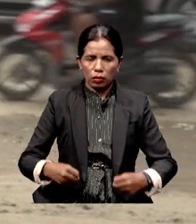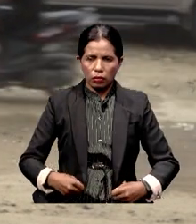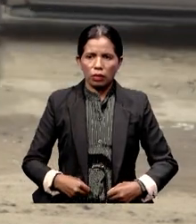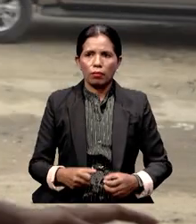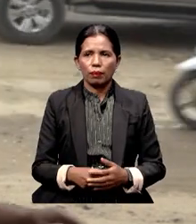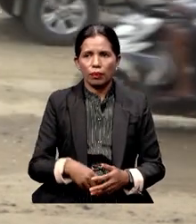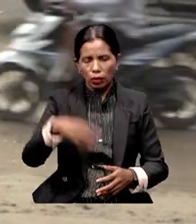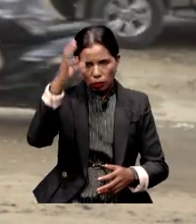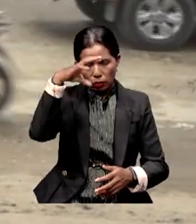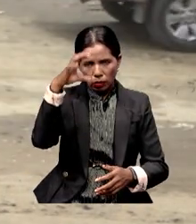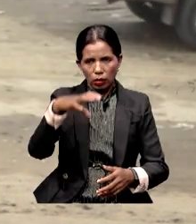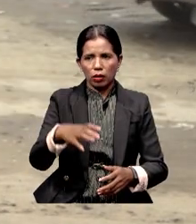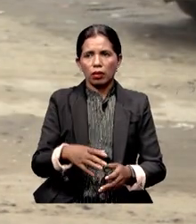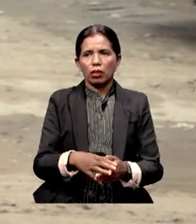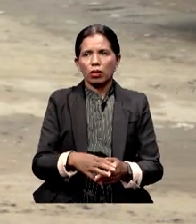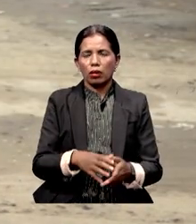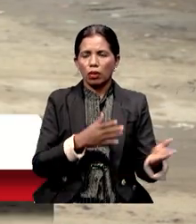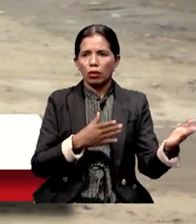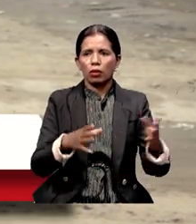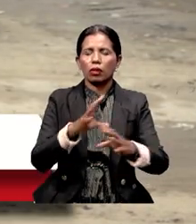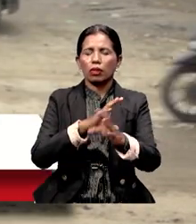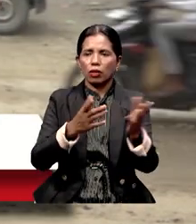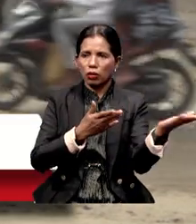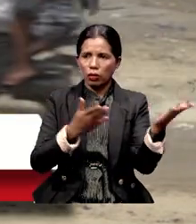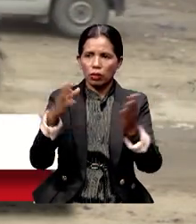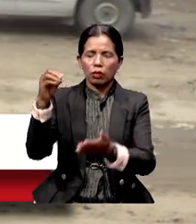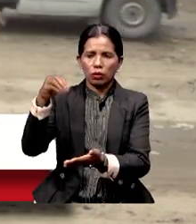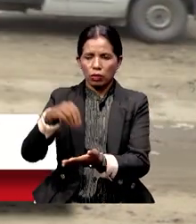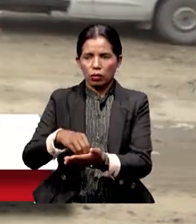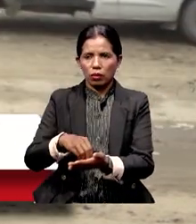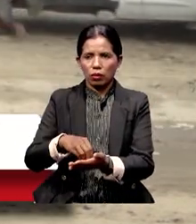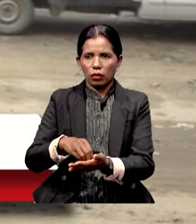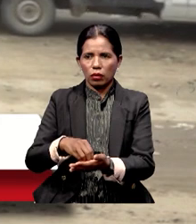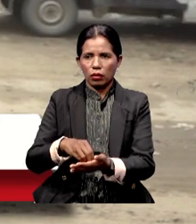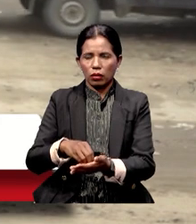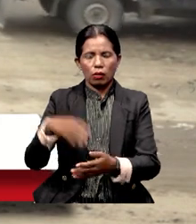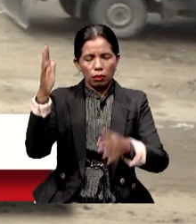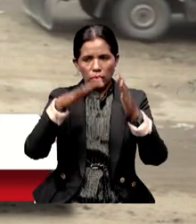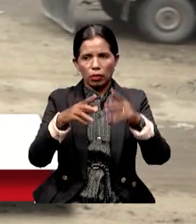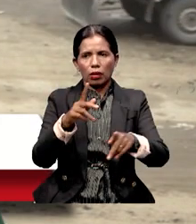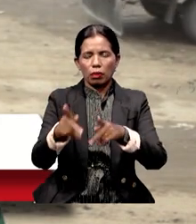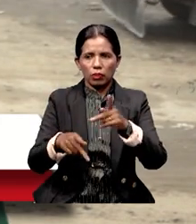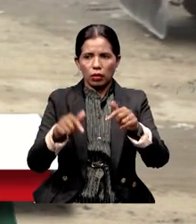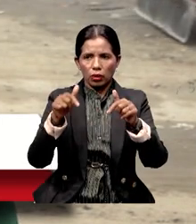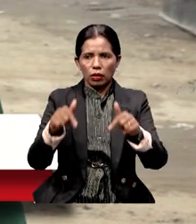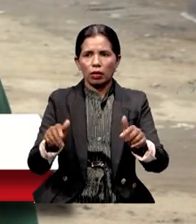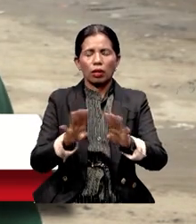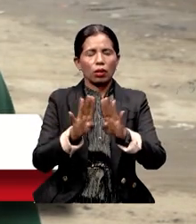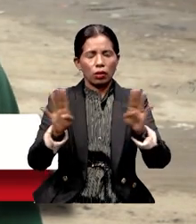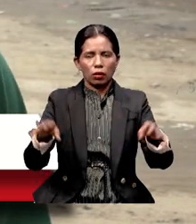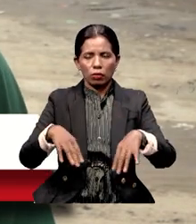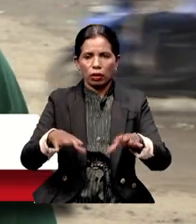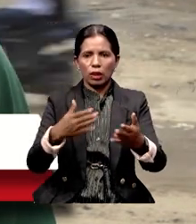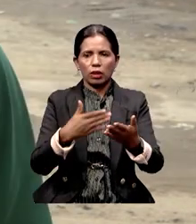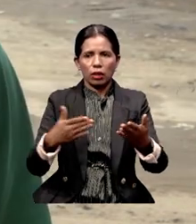Udang nebe ma kona munu rayo na sempre lori rayo sira ilete na ba tumai hodi. Foi problema fale ba ema ser nebe ma loke negosiu